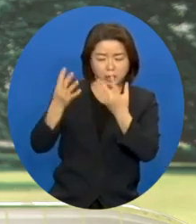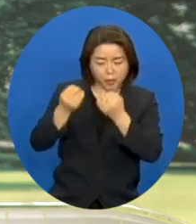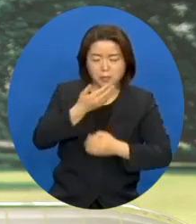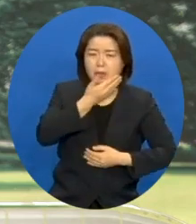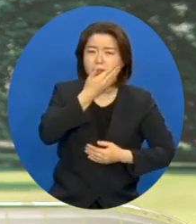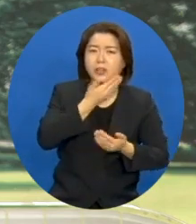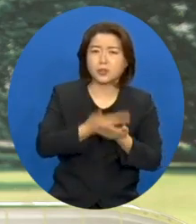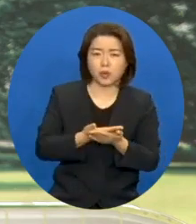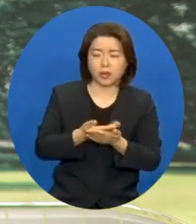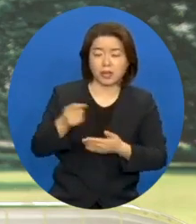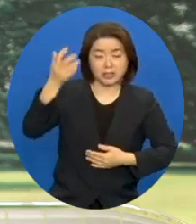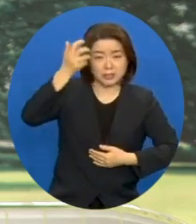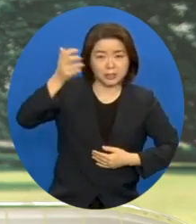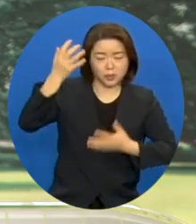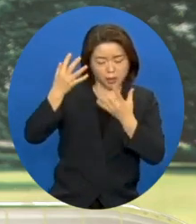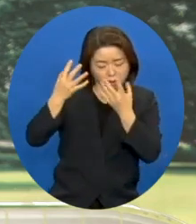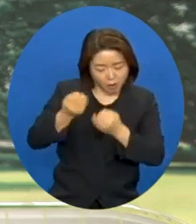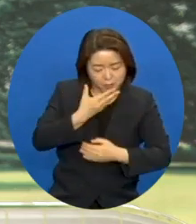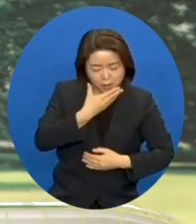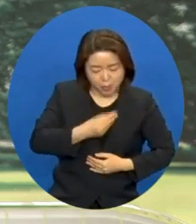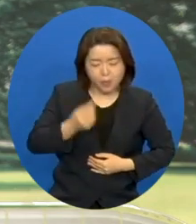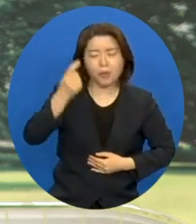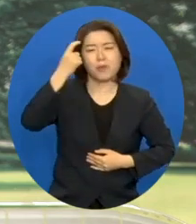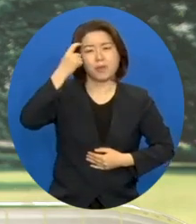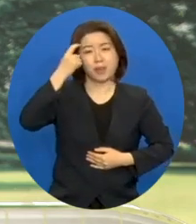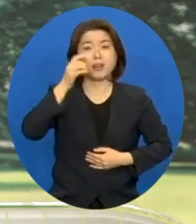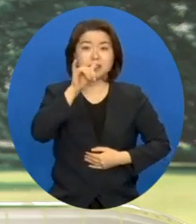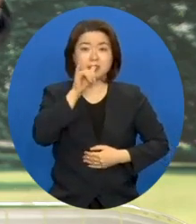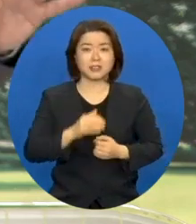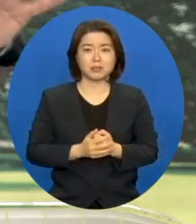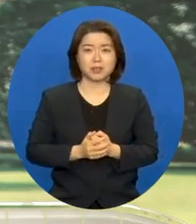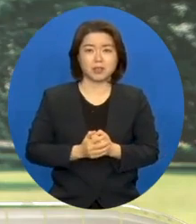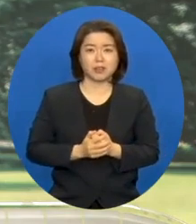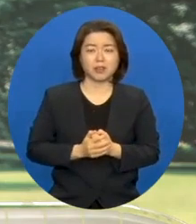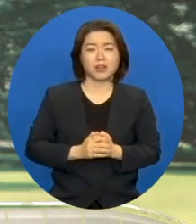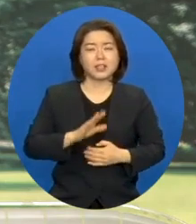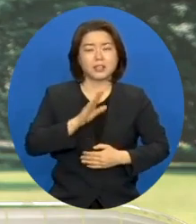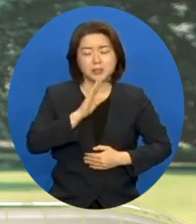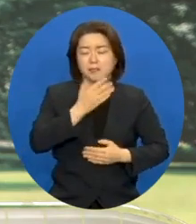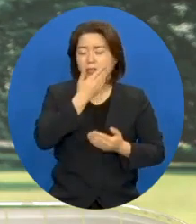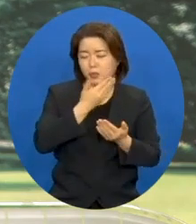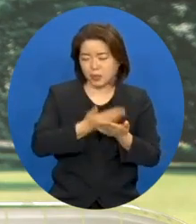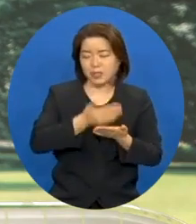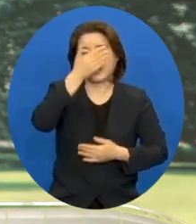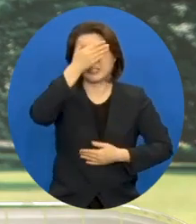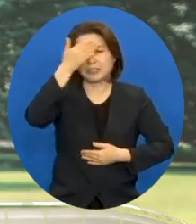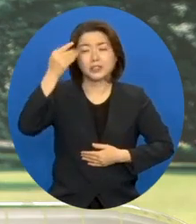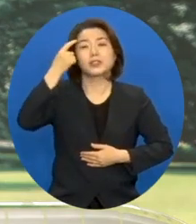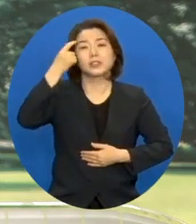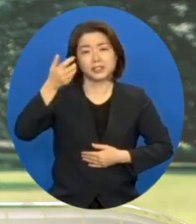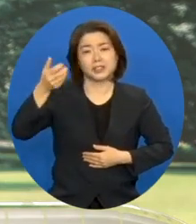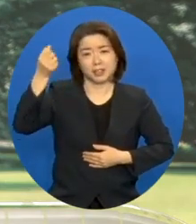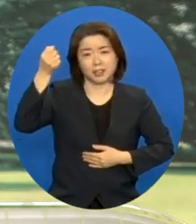영혼이 얼마나 복된가, 그런 생각이 들었습니다. 참 귀한 청년들이다. 또